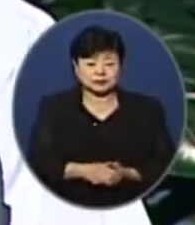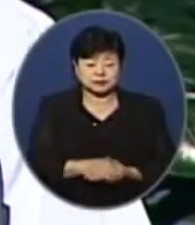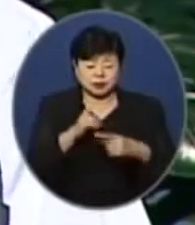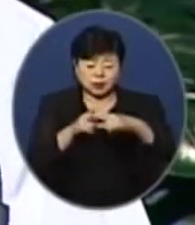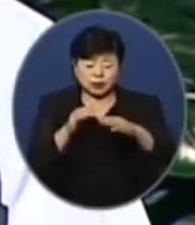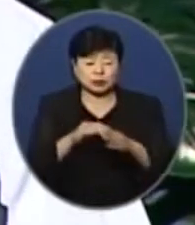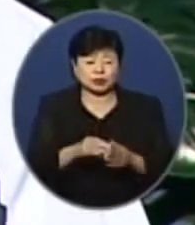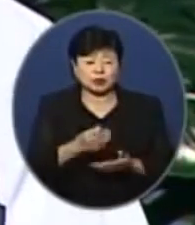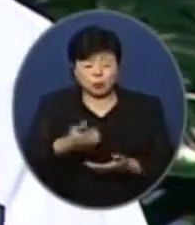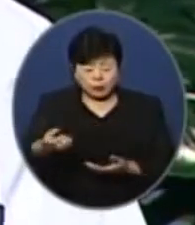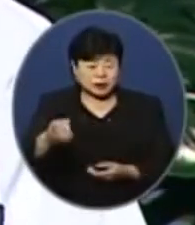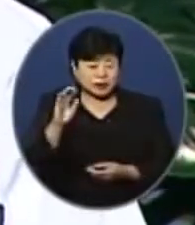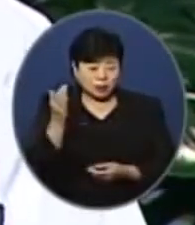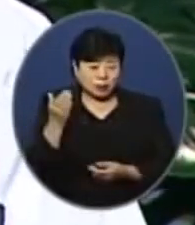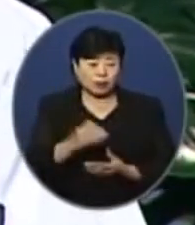교회를 옮기기도 하고